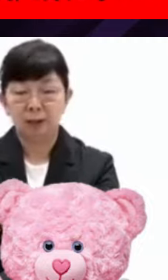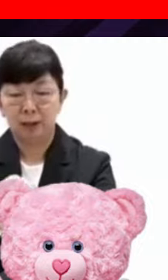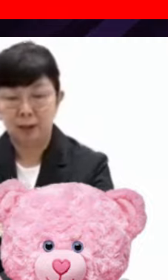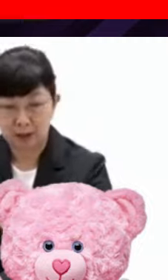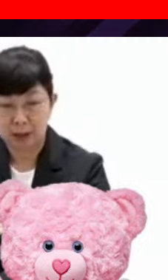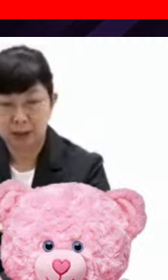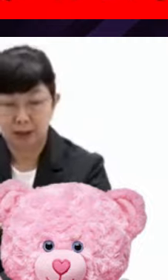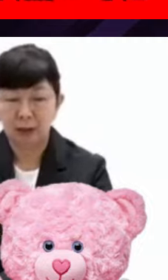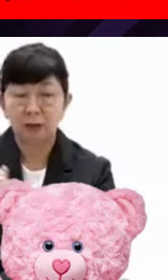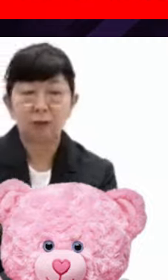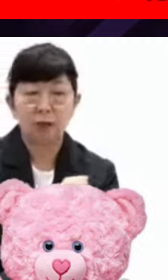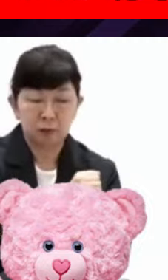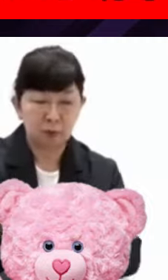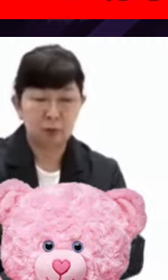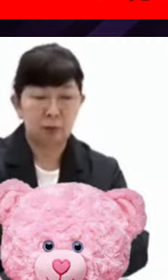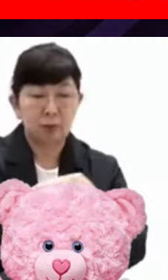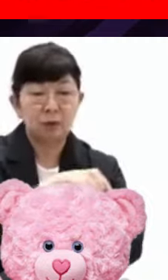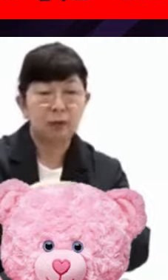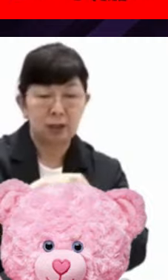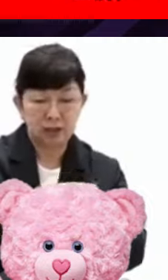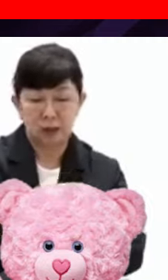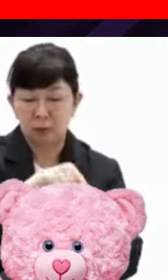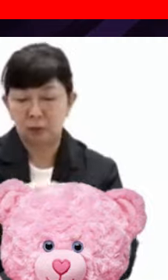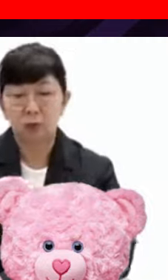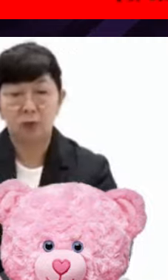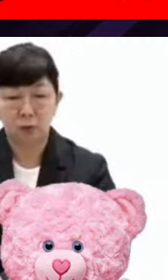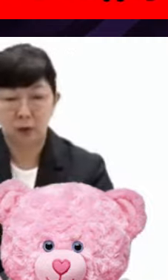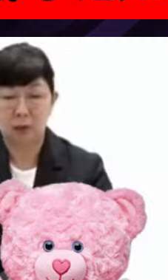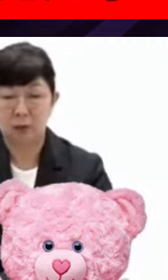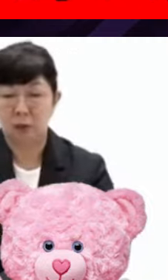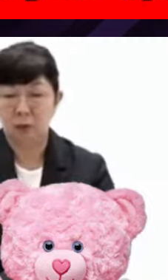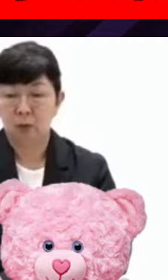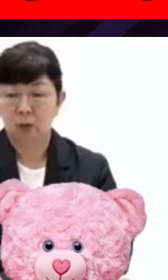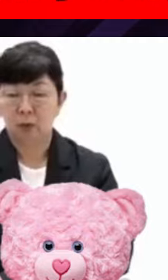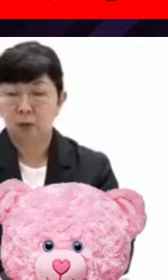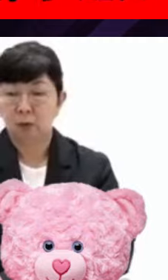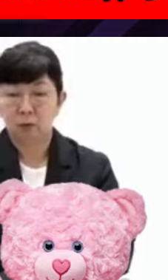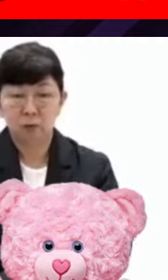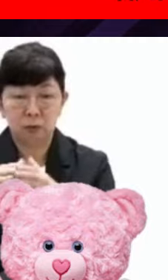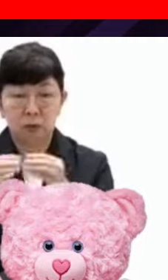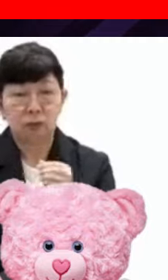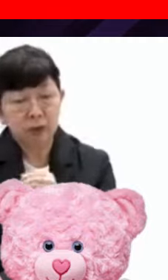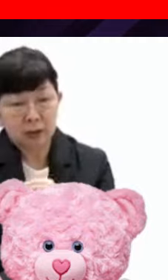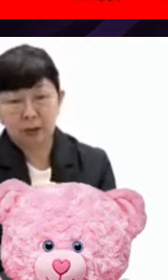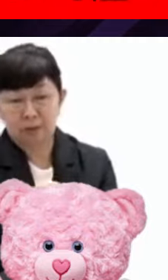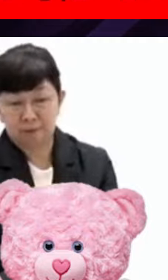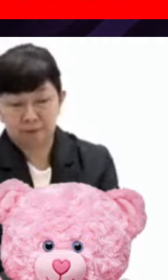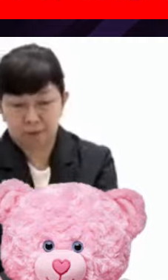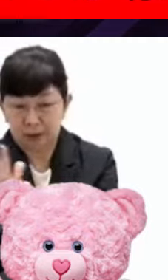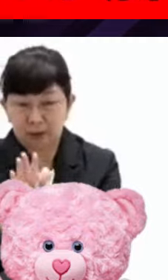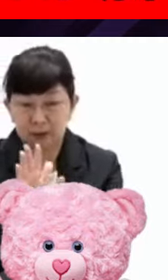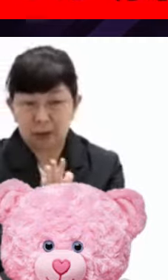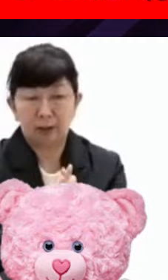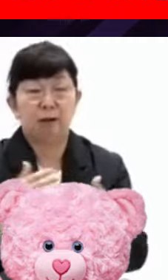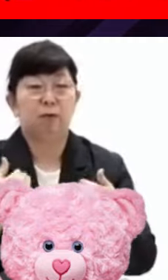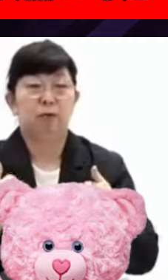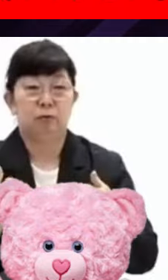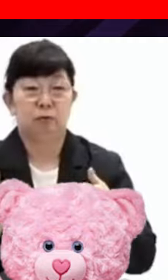業政策として国がリードすべきところはしていくと、そのこと